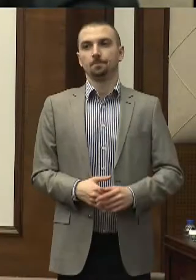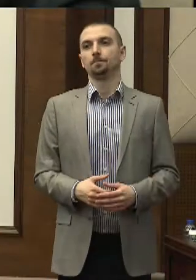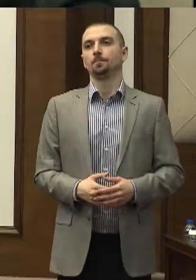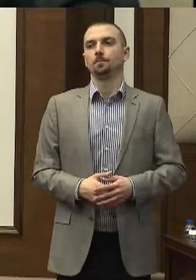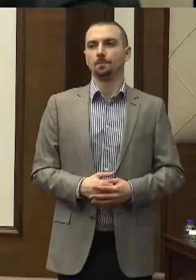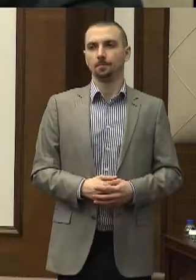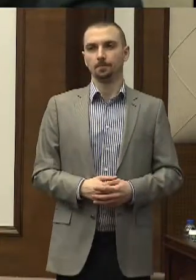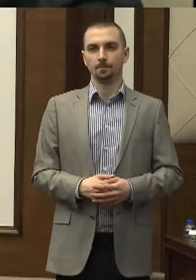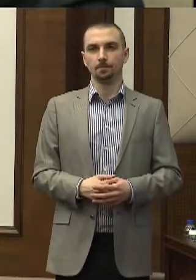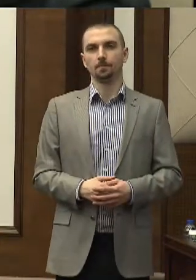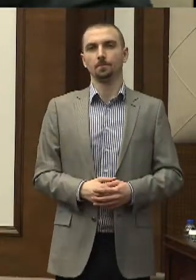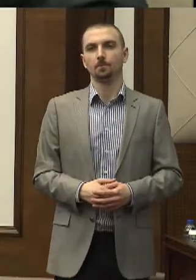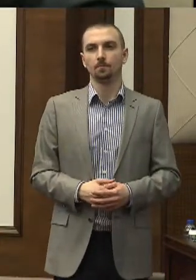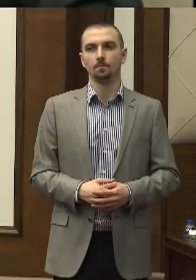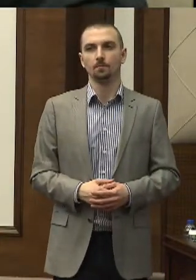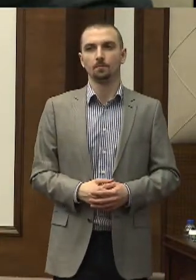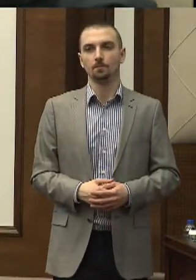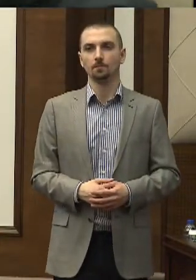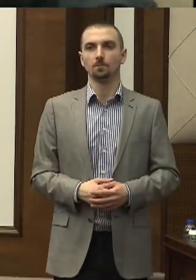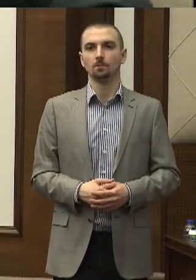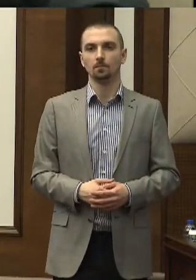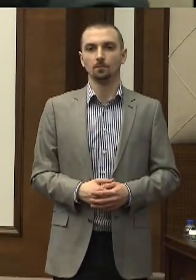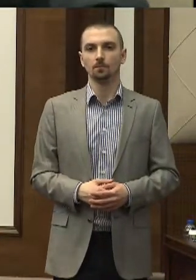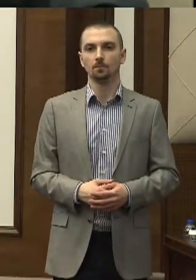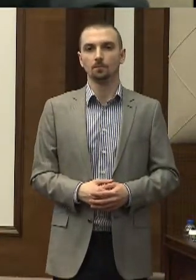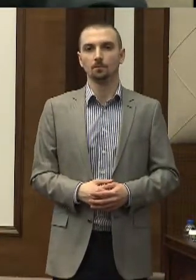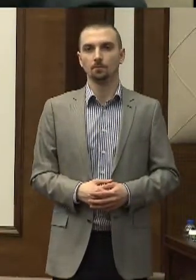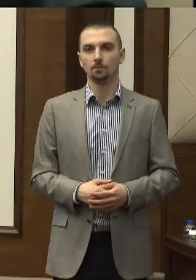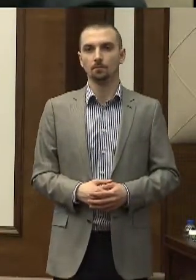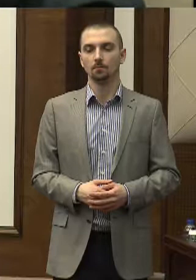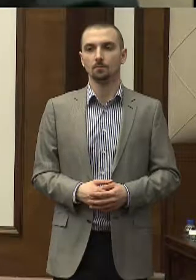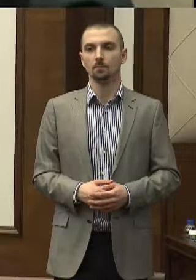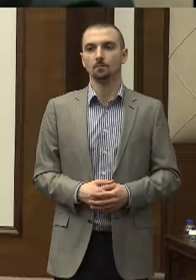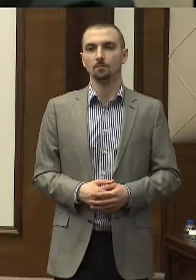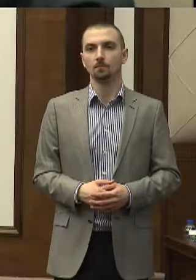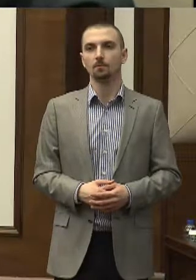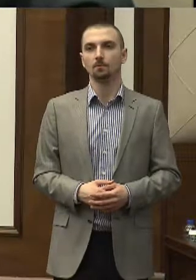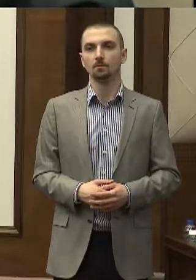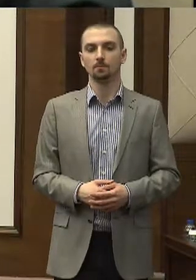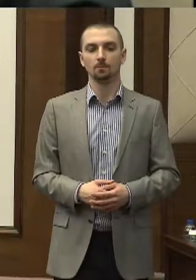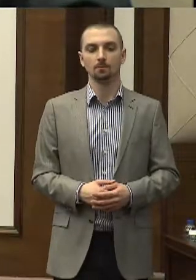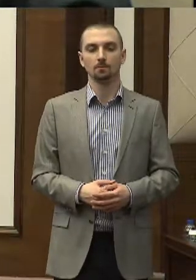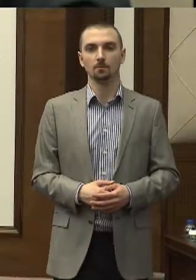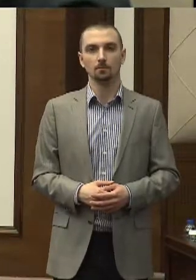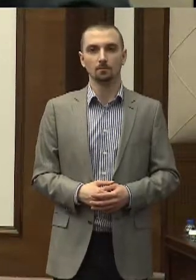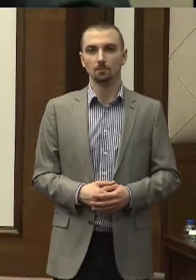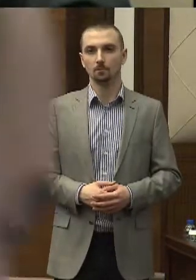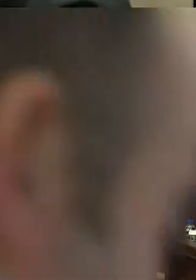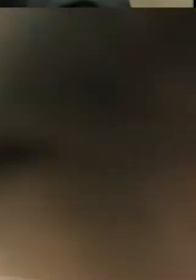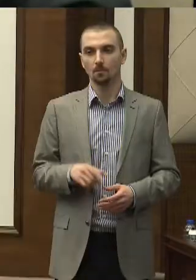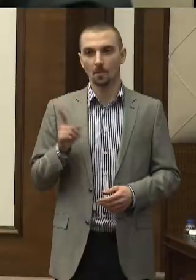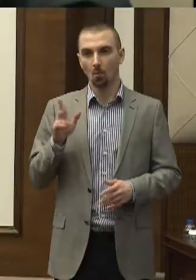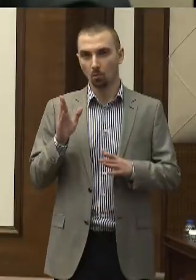Üzerinde Kızılay'ın şerhi vardı zaten. Orada herhalde oluşacak, yeni bir yer yapacaklar. Yalnız Yeşilay'ın bildiğim kadarıyla yeri yok. Ona bir yer tahsisi olabilirse burada,